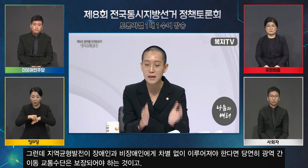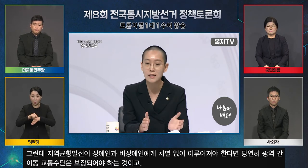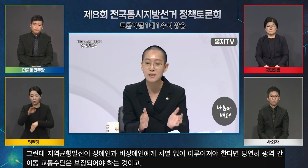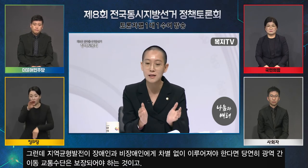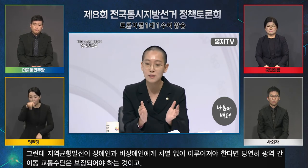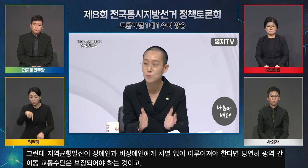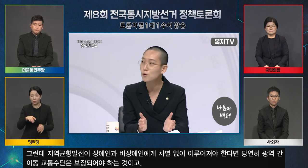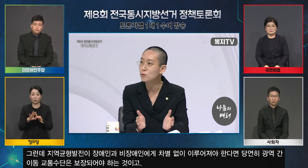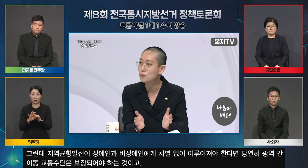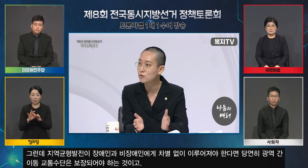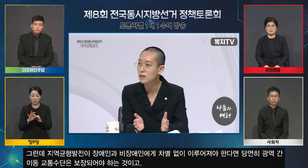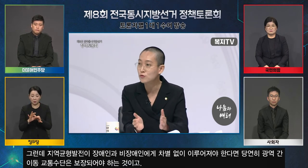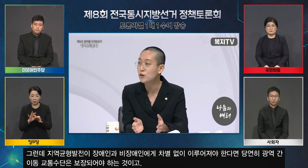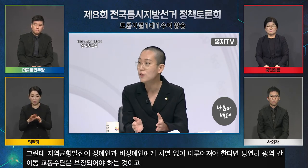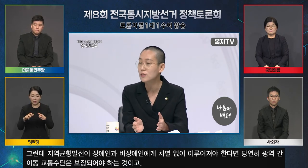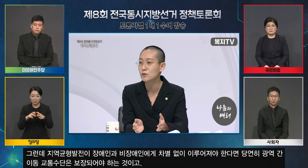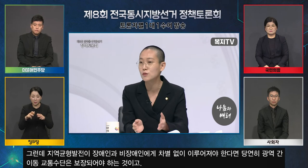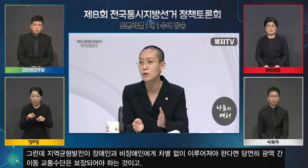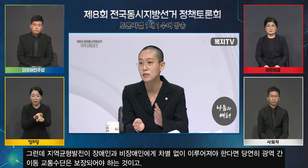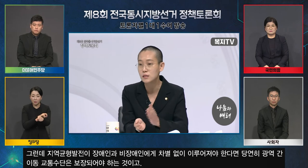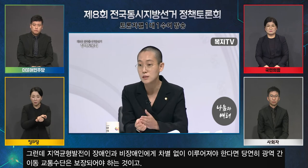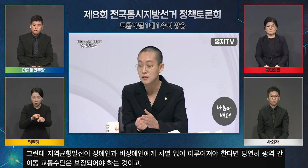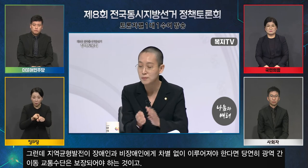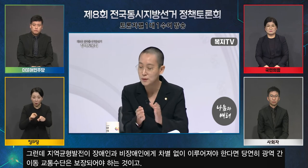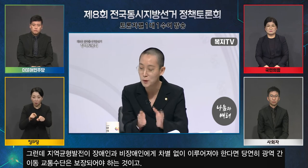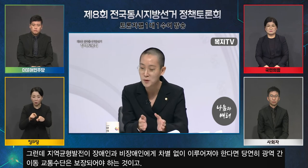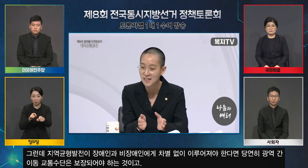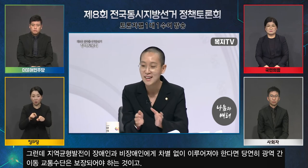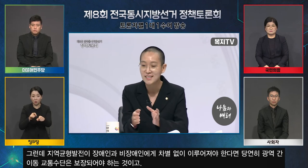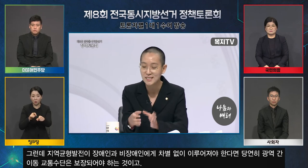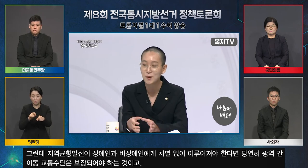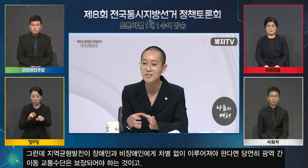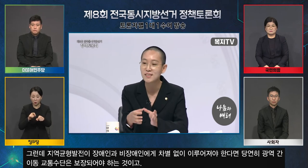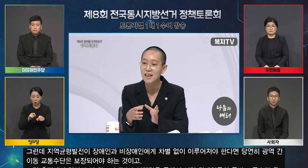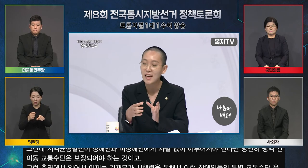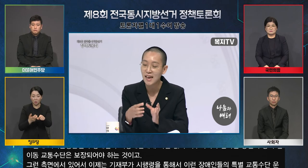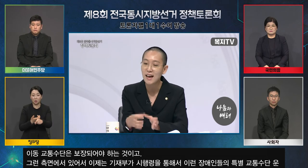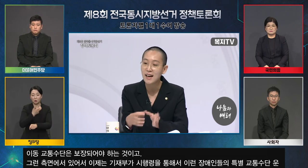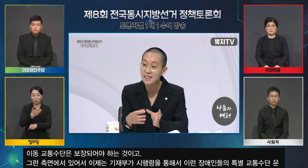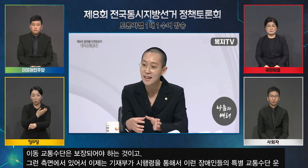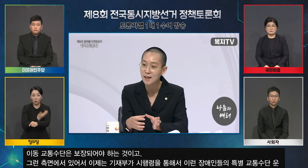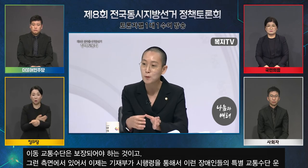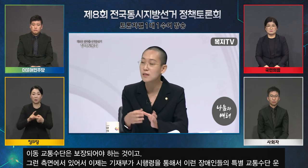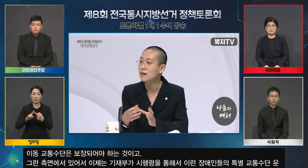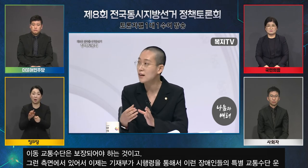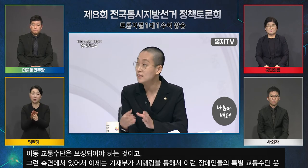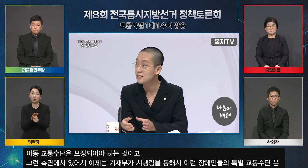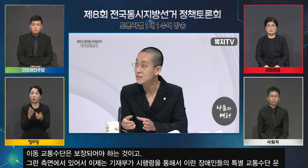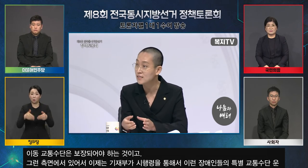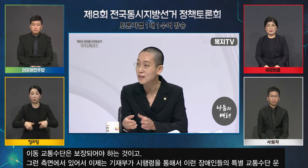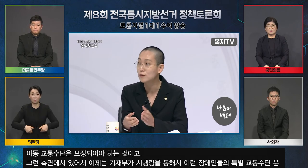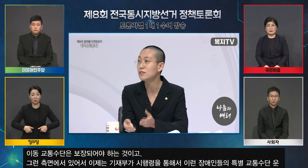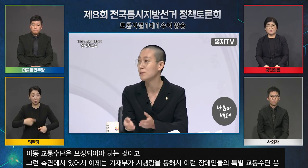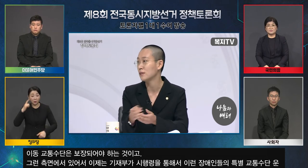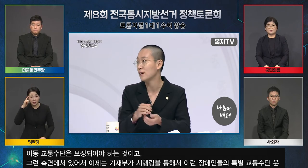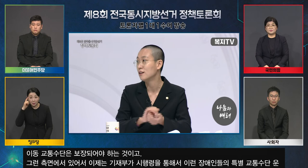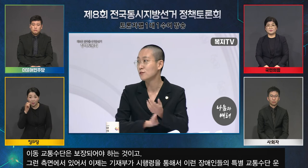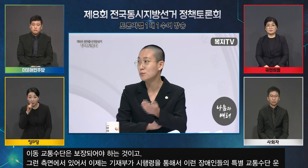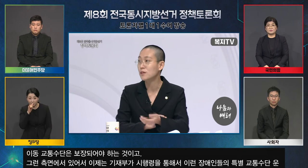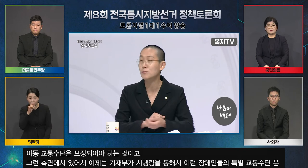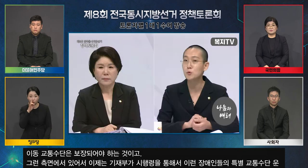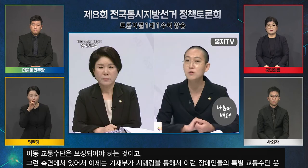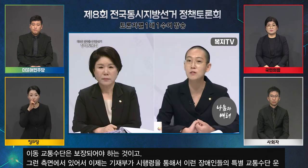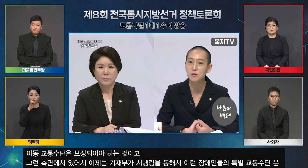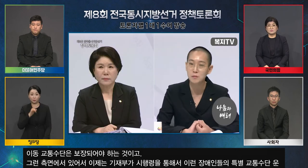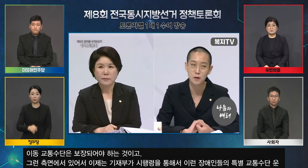장애인들의 특별교통수단 운영에 있어서의 비용을 지원해야 한다고 생각하시는지 궁금합니다.